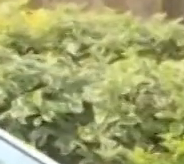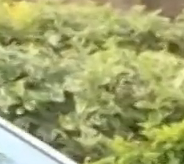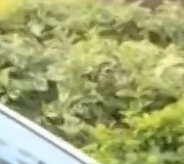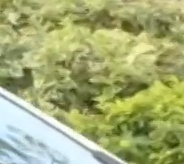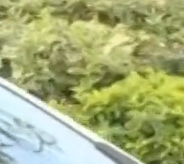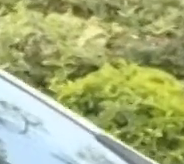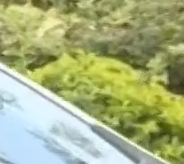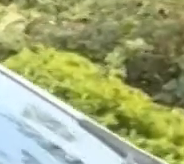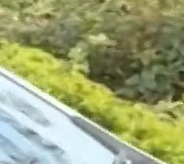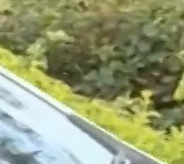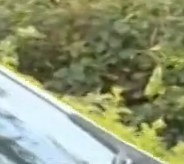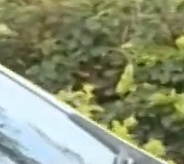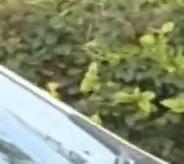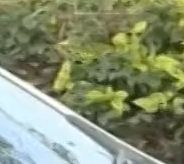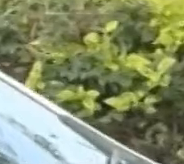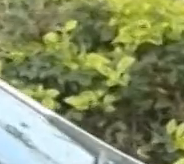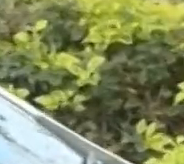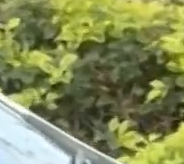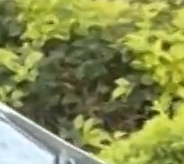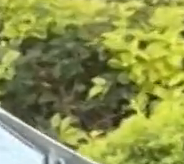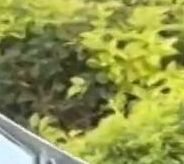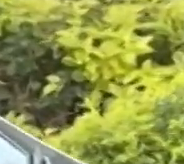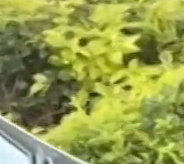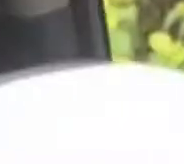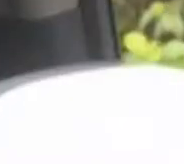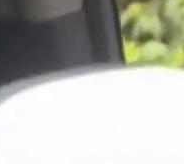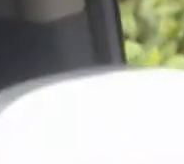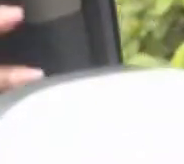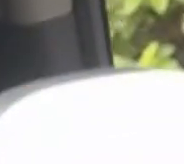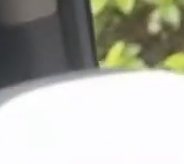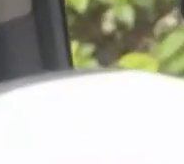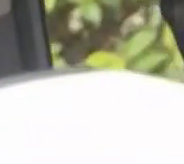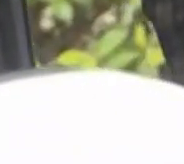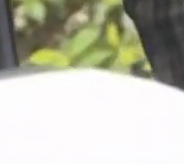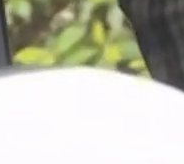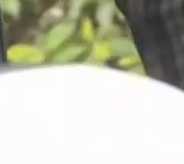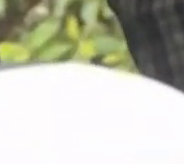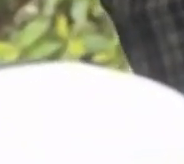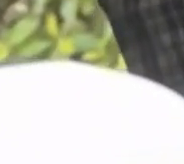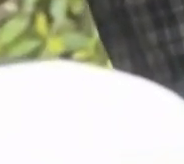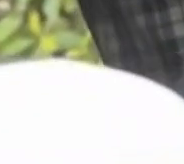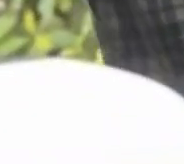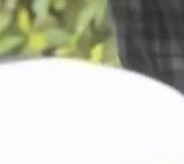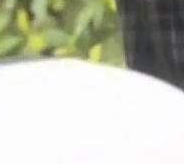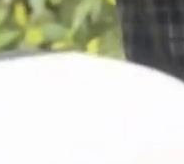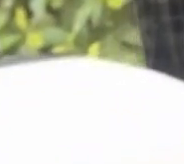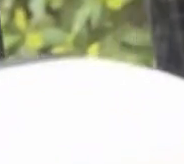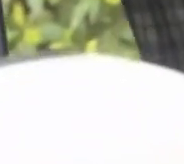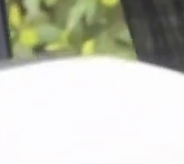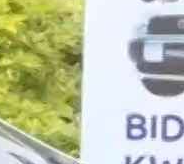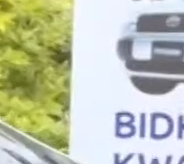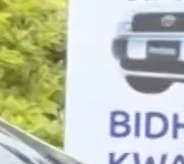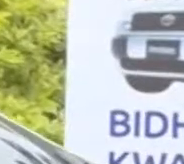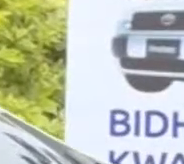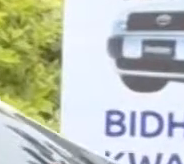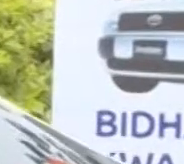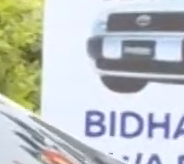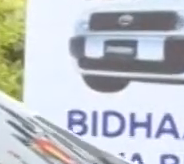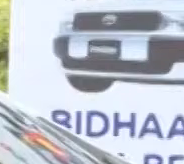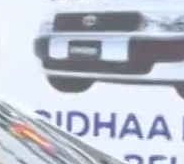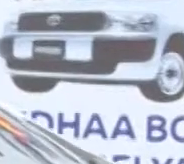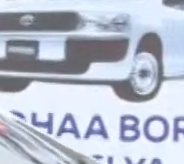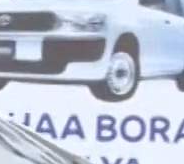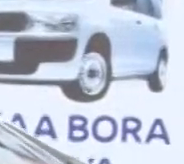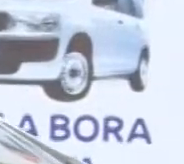that this is the Nissan Note we are giving out. Na ni rahisi sana kuwekelea bid. Unaenda kwenye Lipa na M-Pesa. Unaweka pay